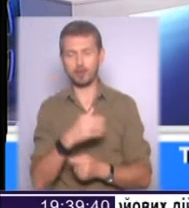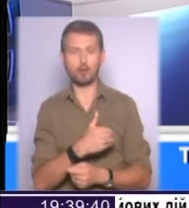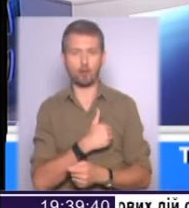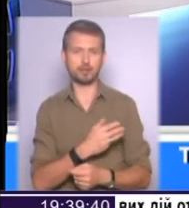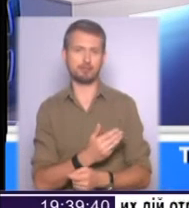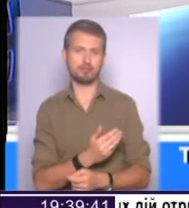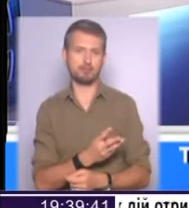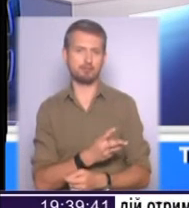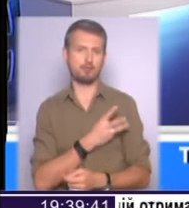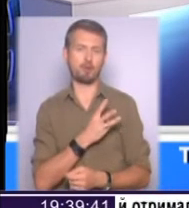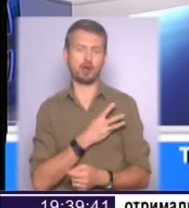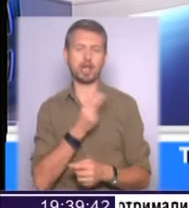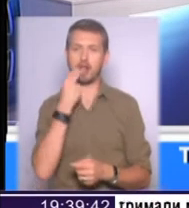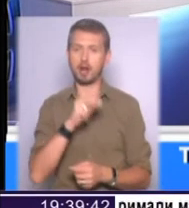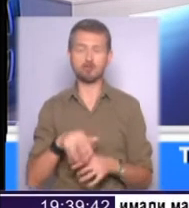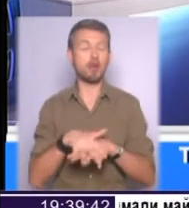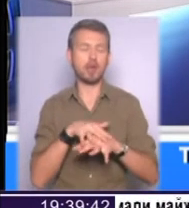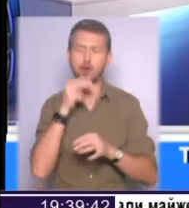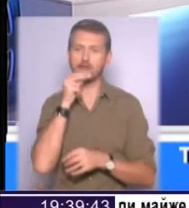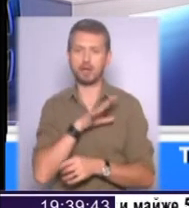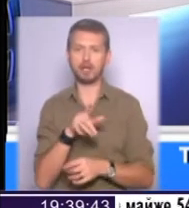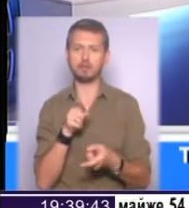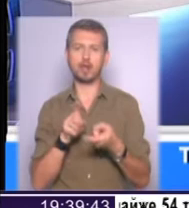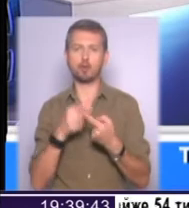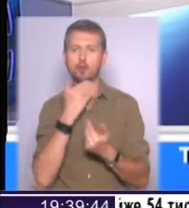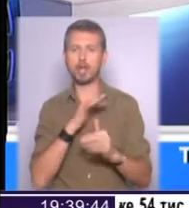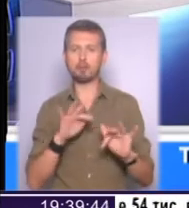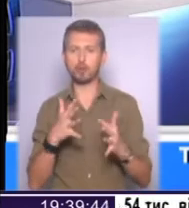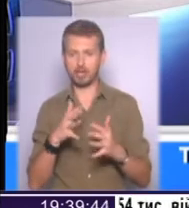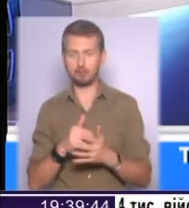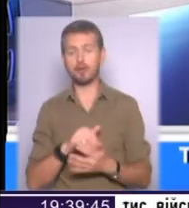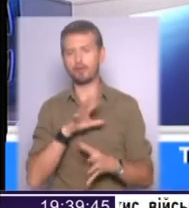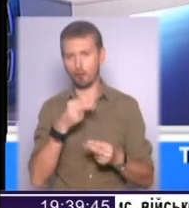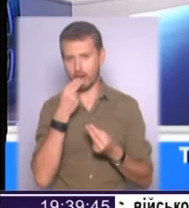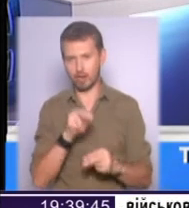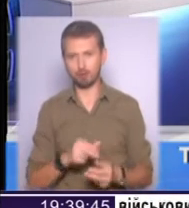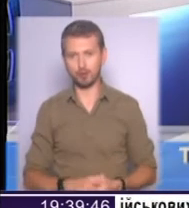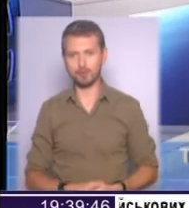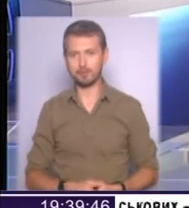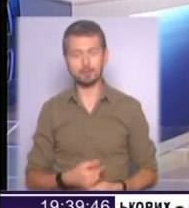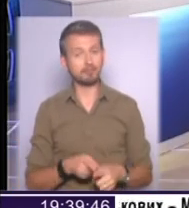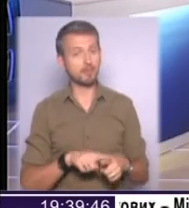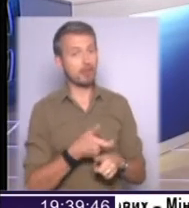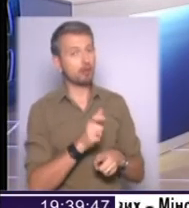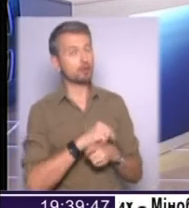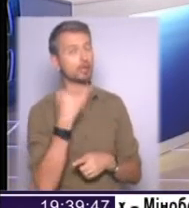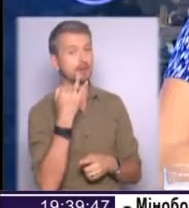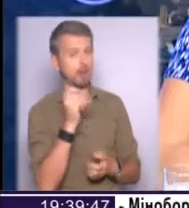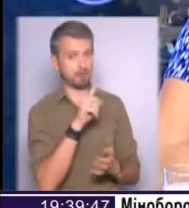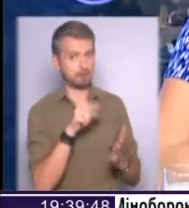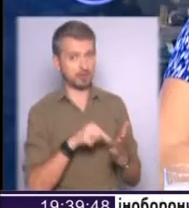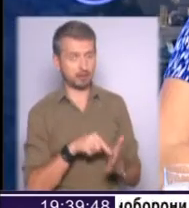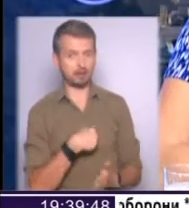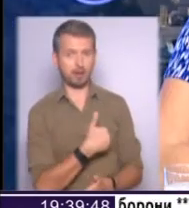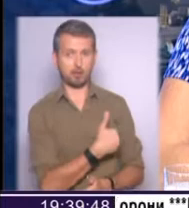кажучи, ні в чому не винен у зв'язку з останніми подіями, які відбуваються в Україні. Все найкращого. Дякуємо вам. Це дуже цікаве питання. Я б хотіла з